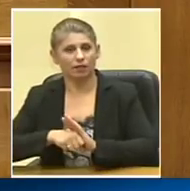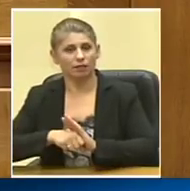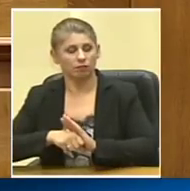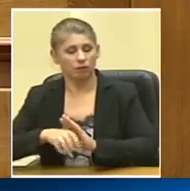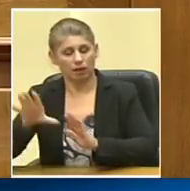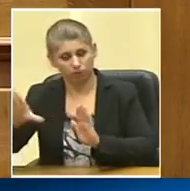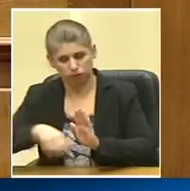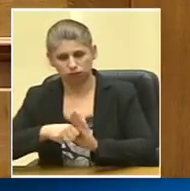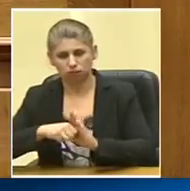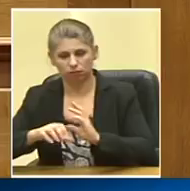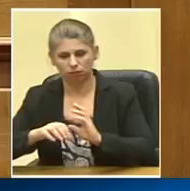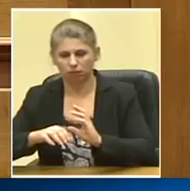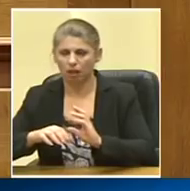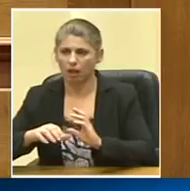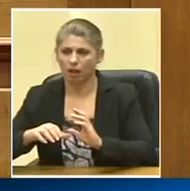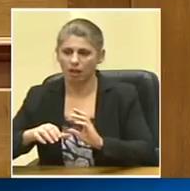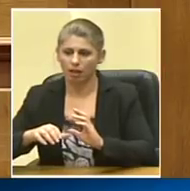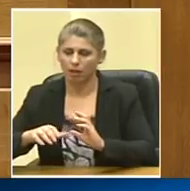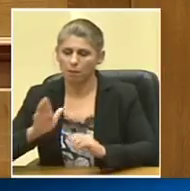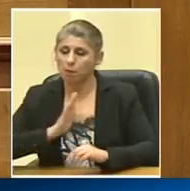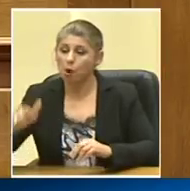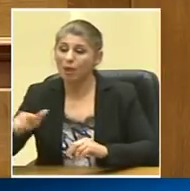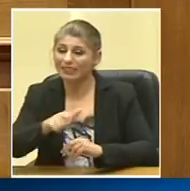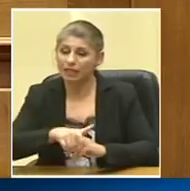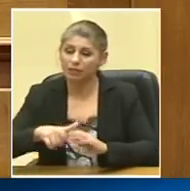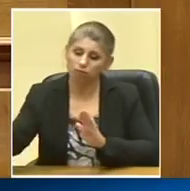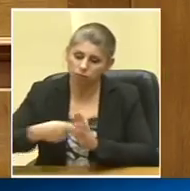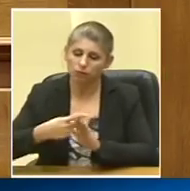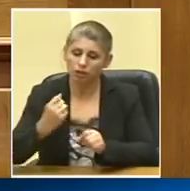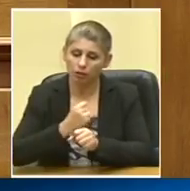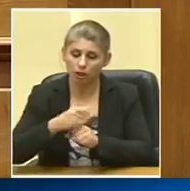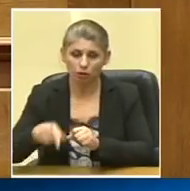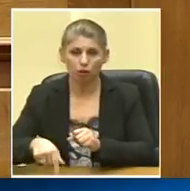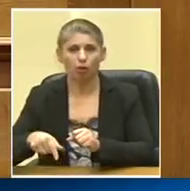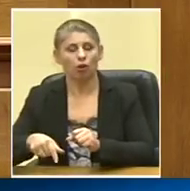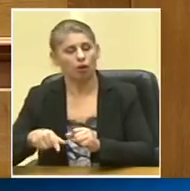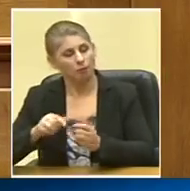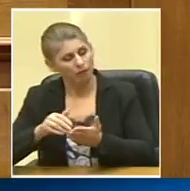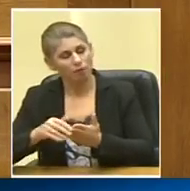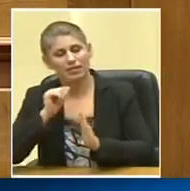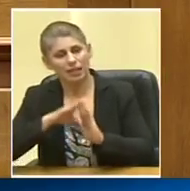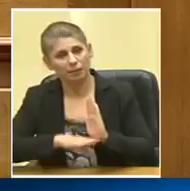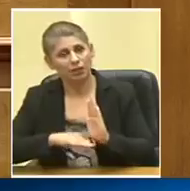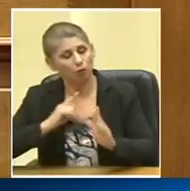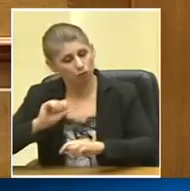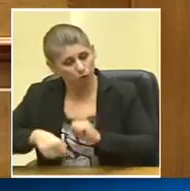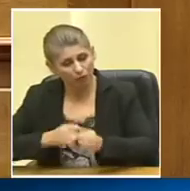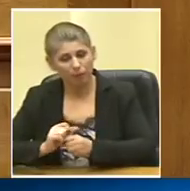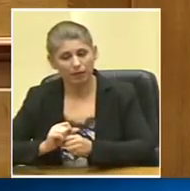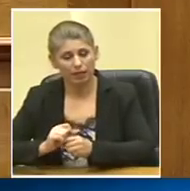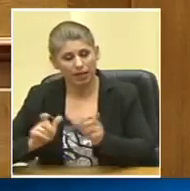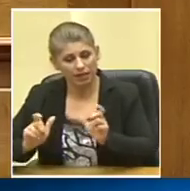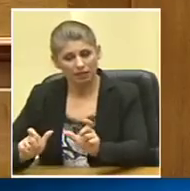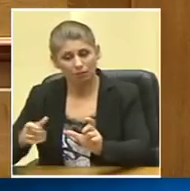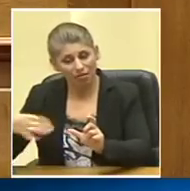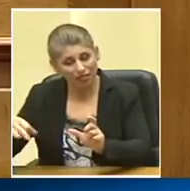της απεργίας, έτσι τη φέρνουμε και τώρα να τυποποιηθεί συνταγματικά. Όπως προσπαθήσαμε να ενισχύσουμε τους